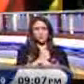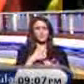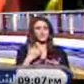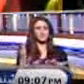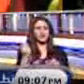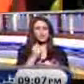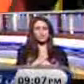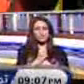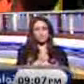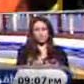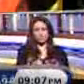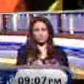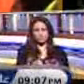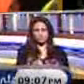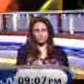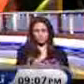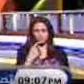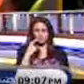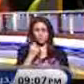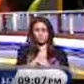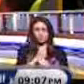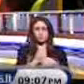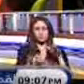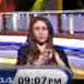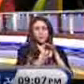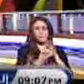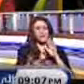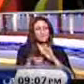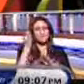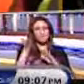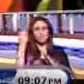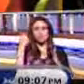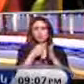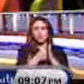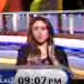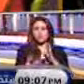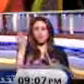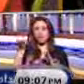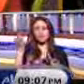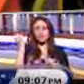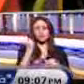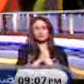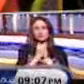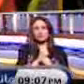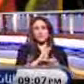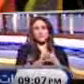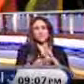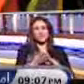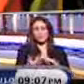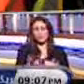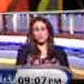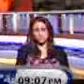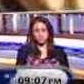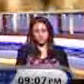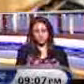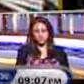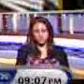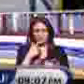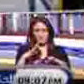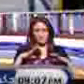فين؟ اما هم مش مشغلين اللي معاهم بكالوريوسات، الكليات قاعدة في البيوت، الناس دي كلها اللي مش متعلمة هتروح فين؟ مش دي من ضمن